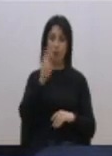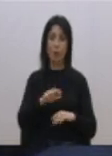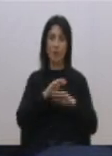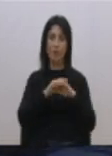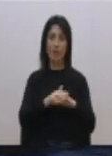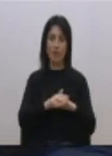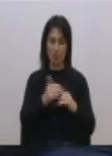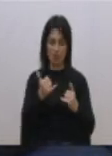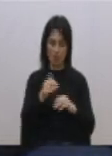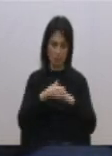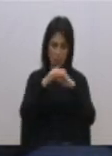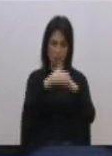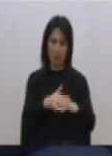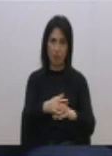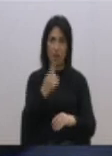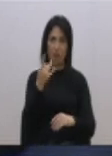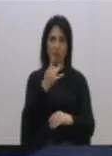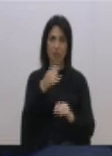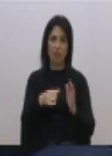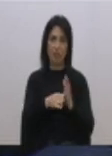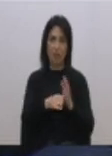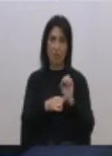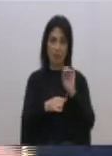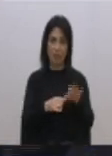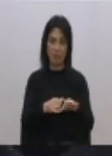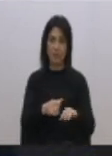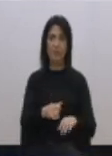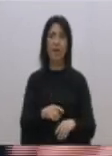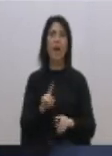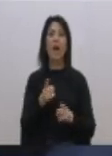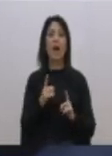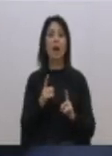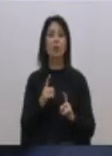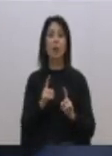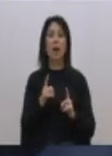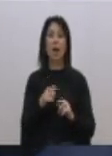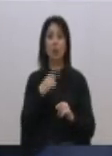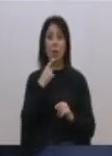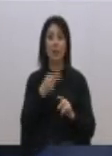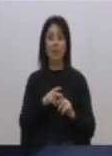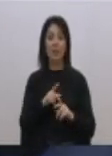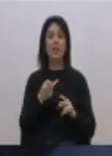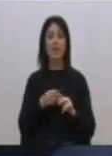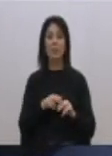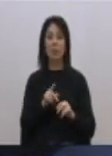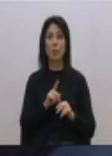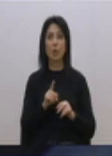გერიცხება მომენტალურად ერთჯერადი დახმარების სახით. Და რატომ ეხლა ვამბობ ამას იტყვით?